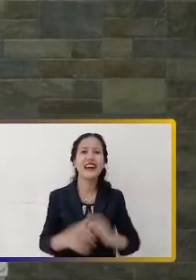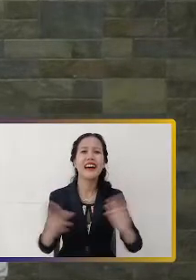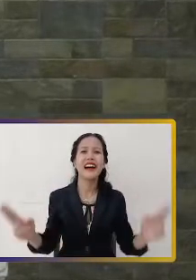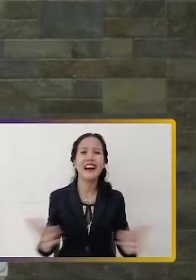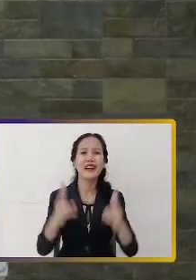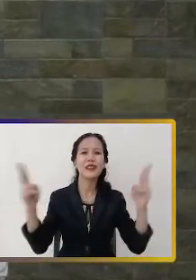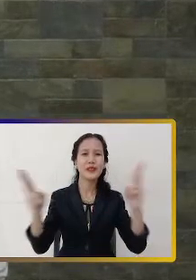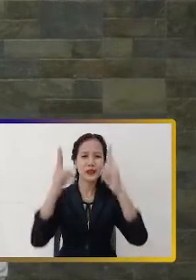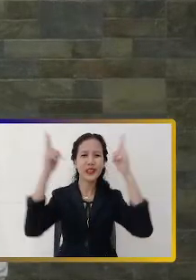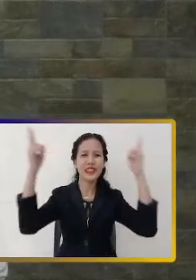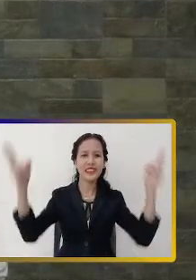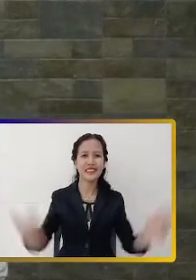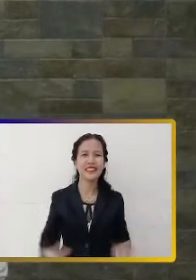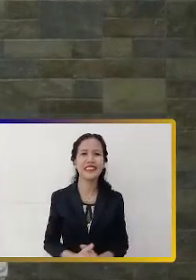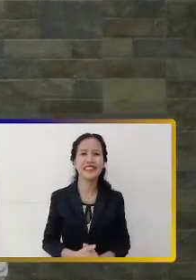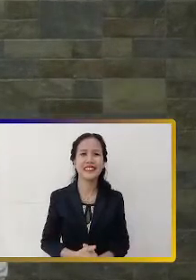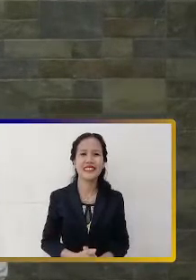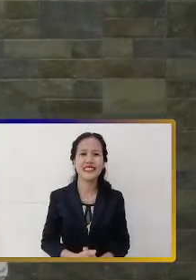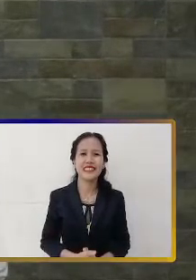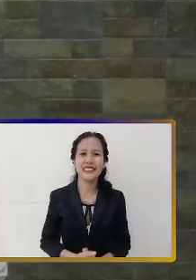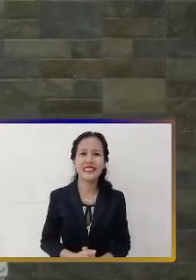Hallelujah. Woo, glory.